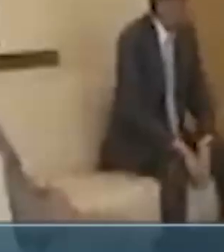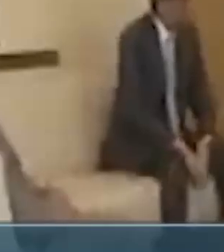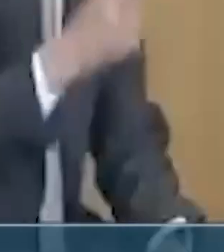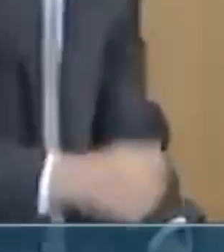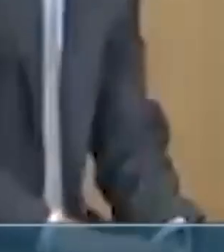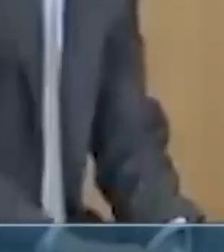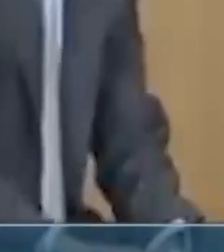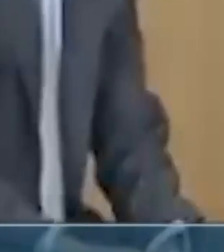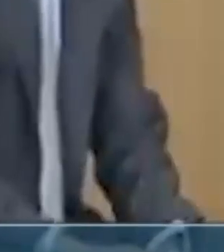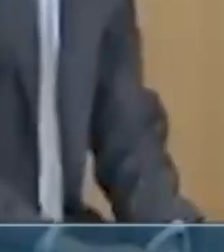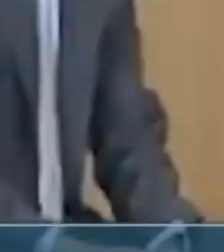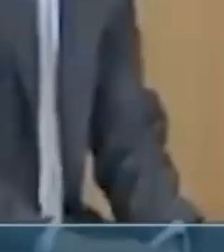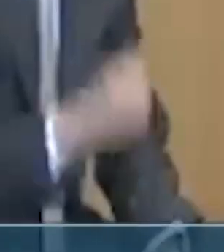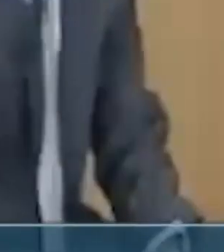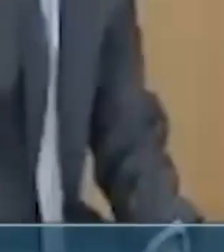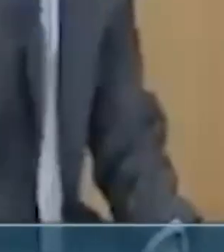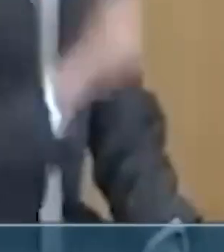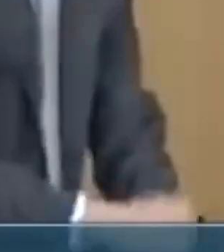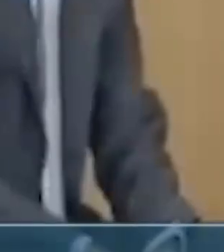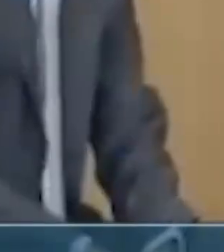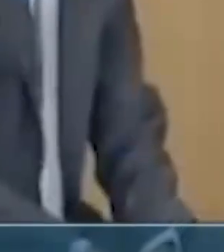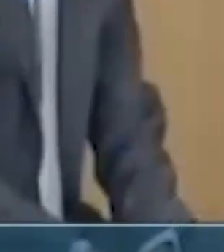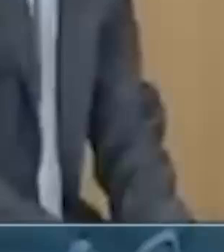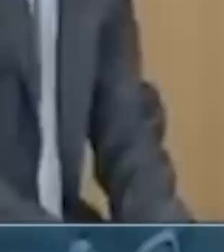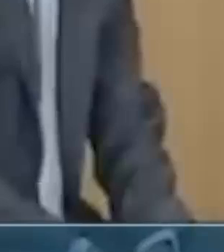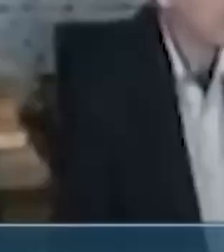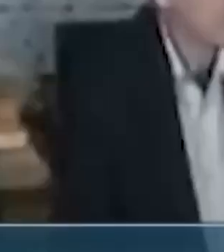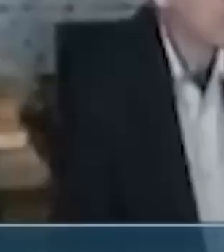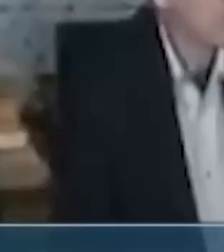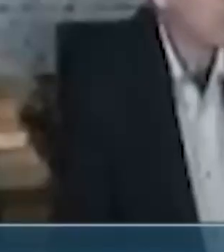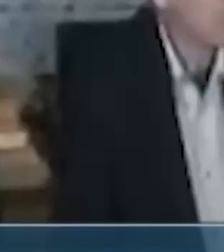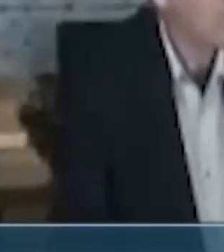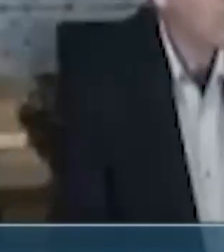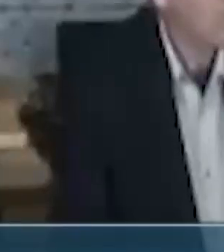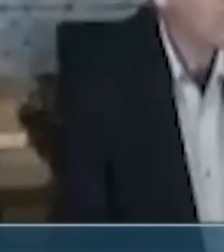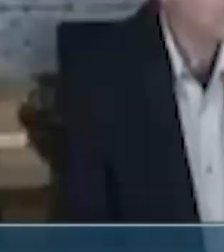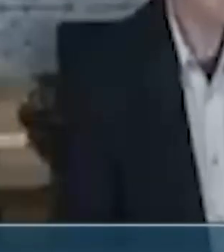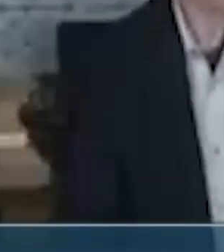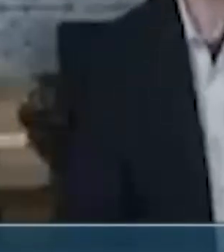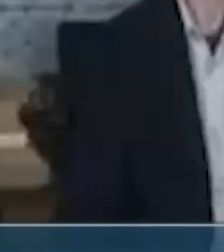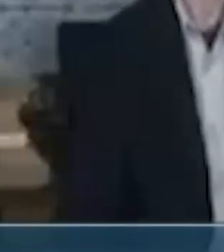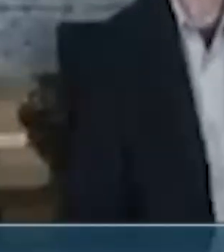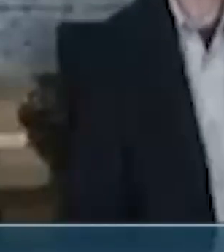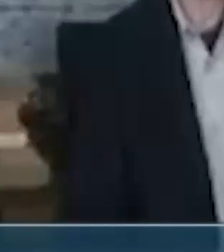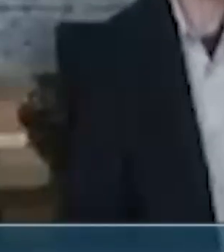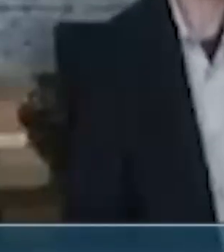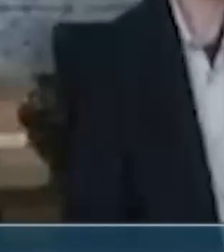بحيث ان هذا الاصم لا يكون منعزل ويكون ا مع عائلته كذلك